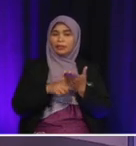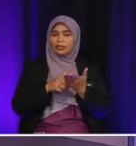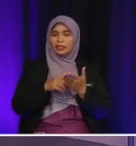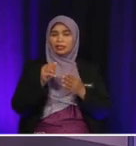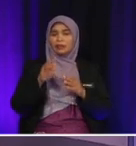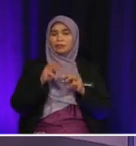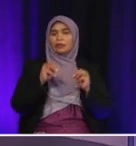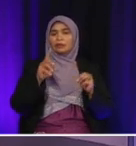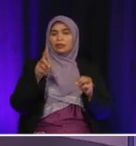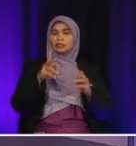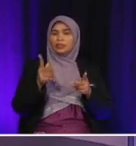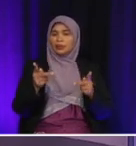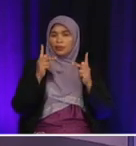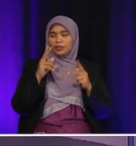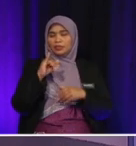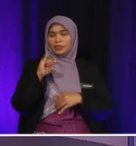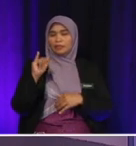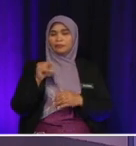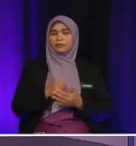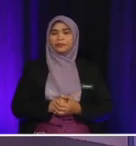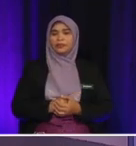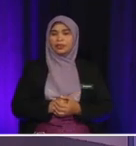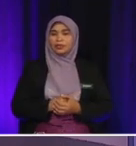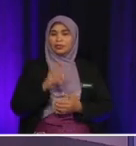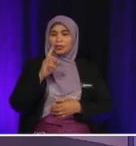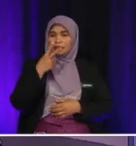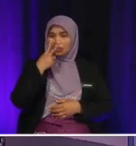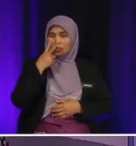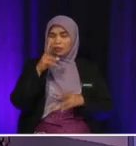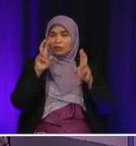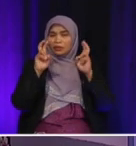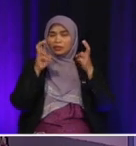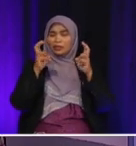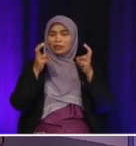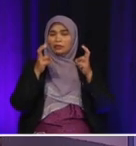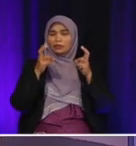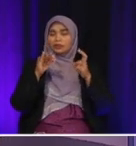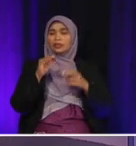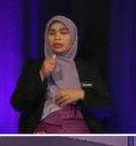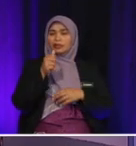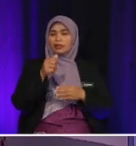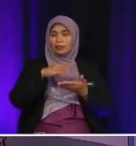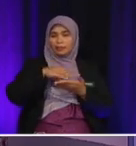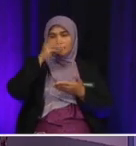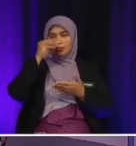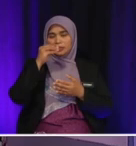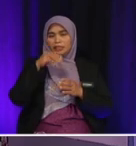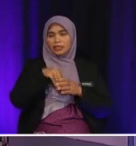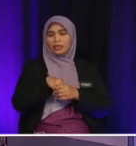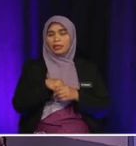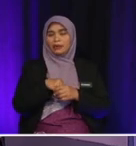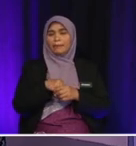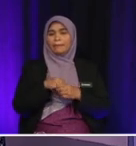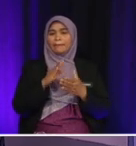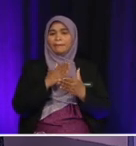perlu kuasai Baiklah kita tengok pula tajuk-tajuk yang anda pelajari dalam bidang